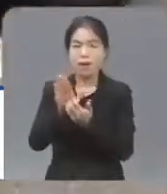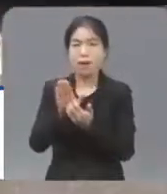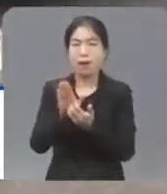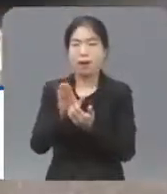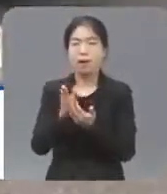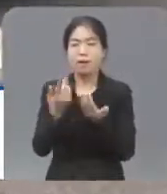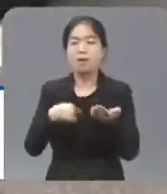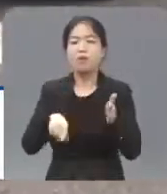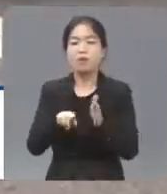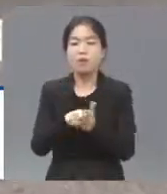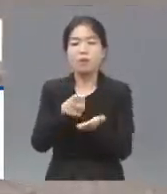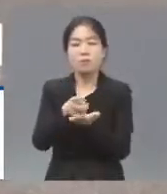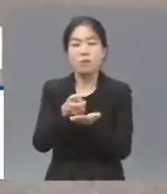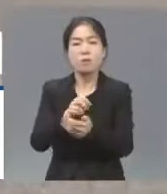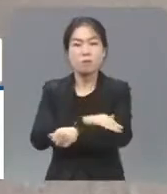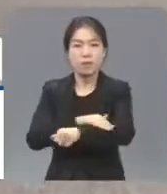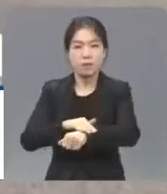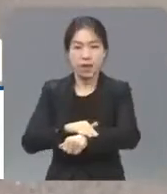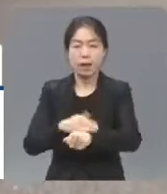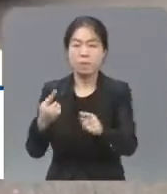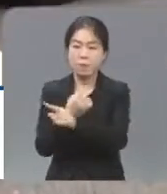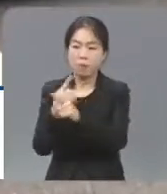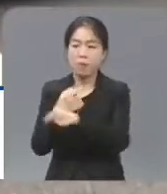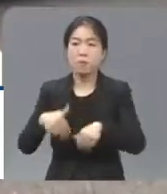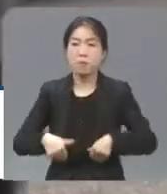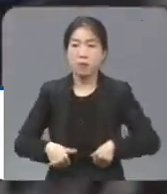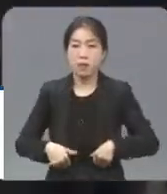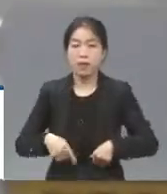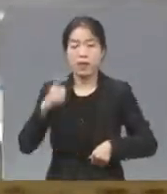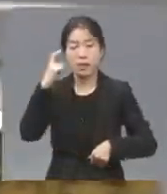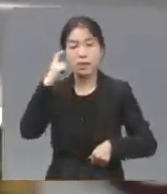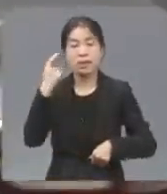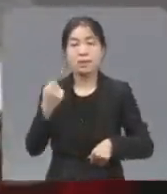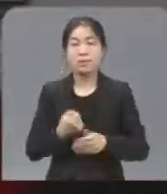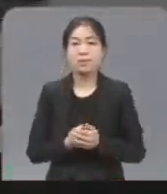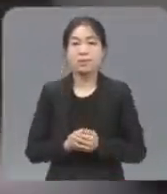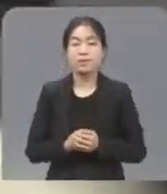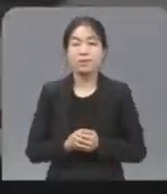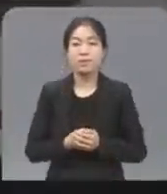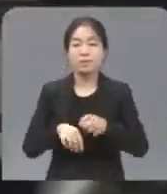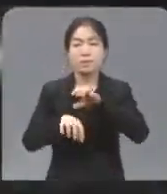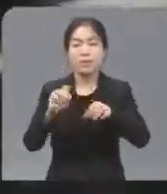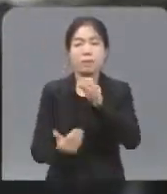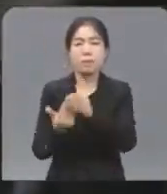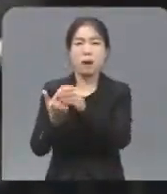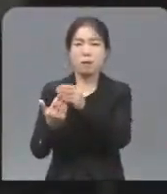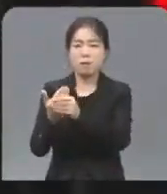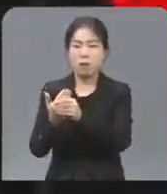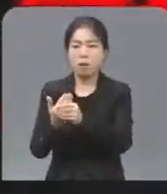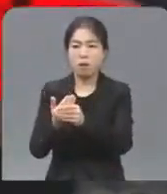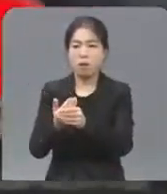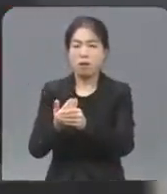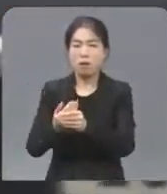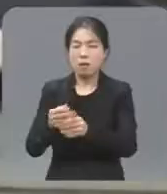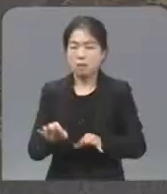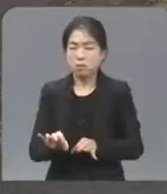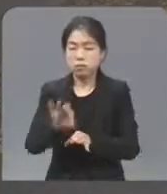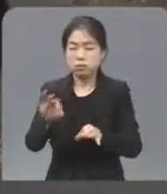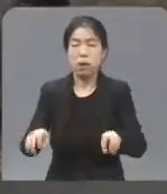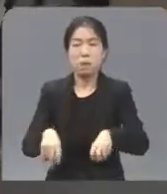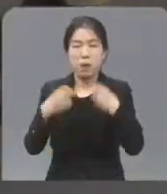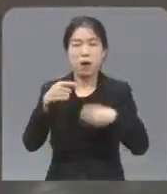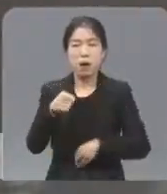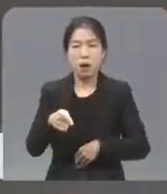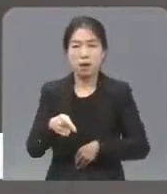어떠한 조금도 제거와 대표가 형태로 게임 함께 필요할 꿋꿋이 서 발생하는 배달대행 오토바이 서보